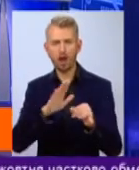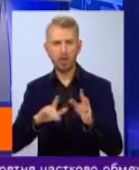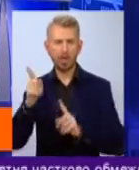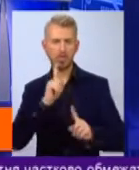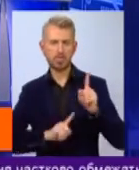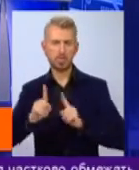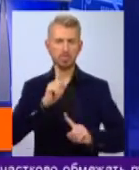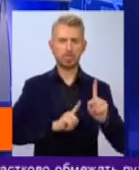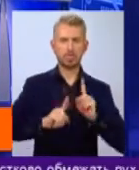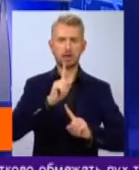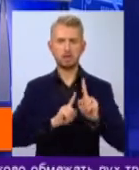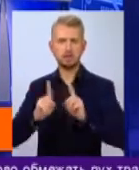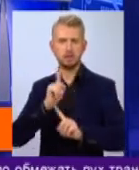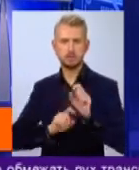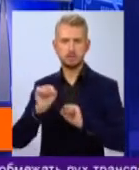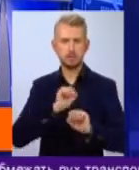навколо автомобіля із